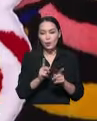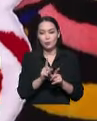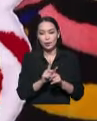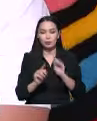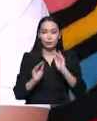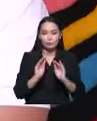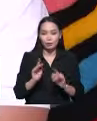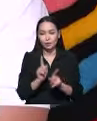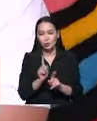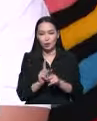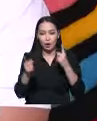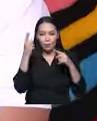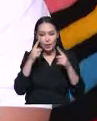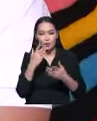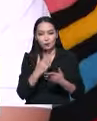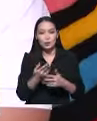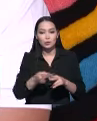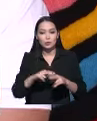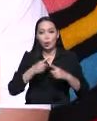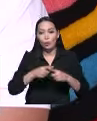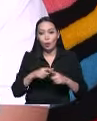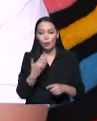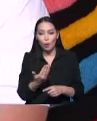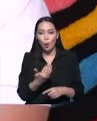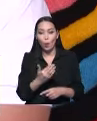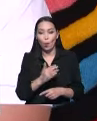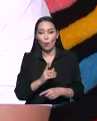асырып атқан сәрекетімен тоқыма өнерін жандандырып,